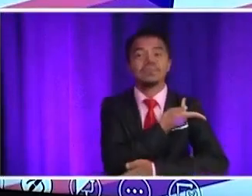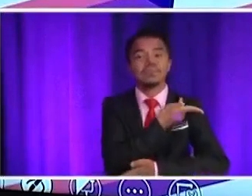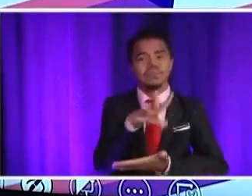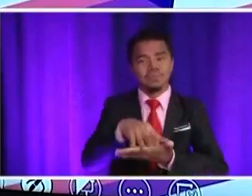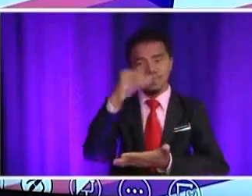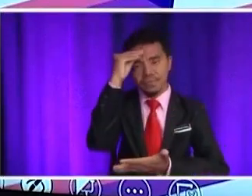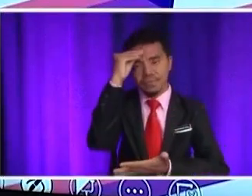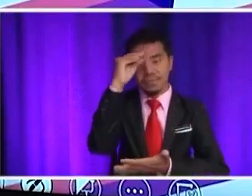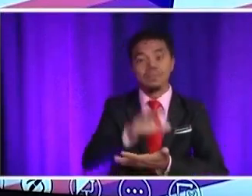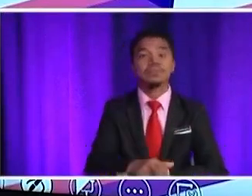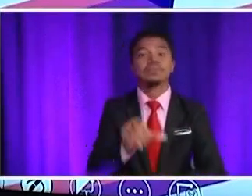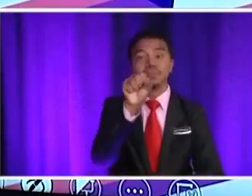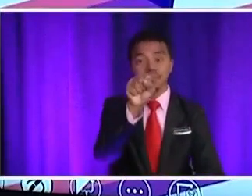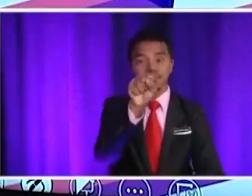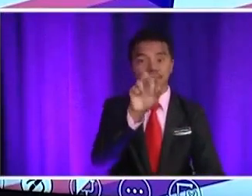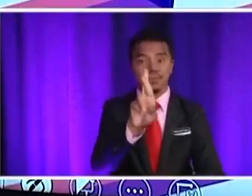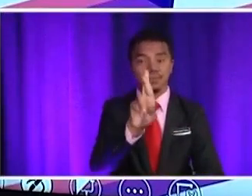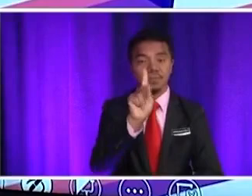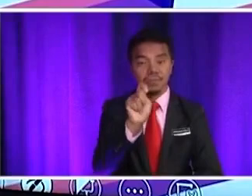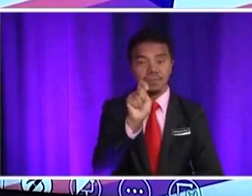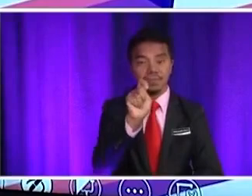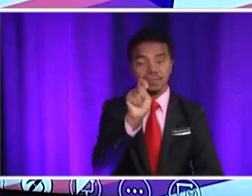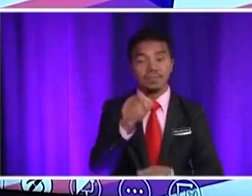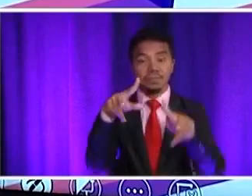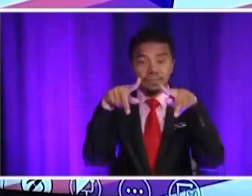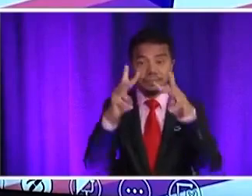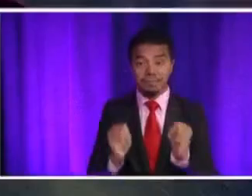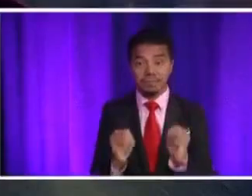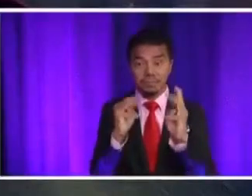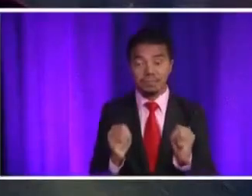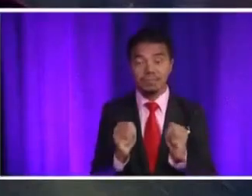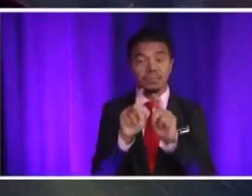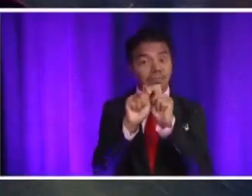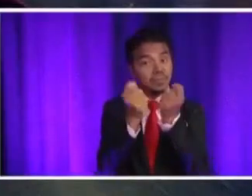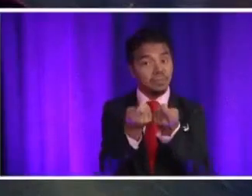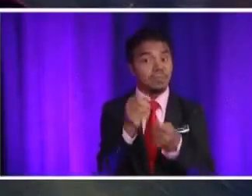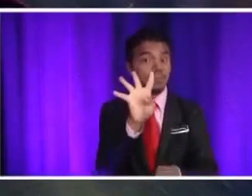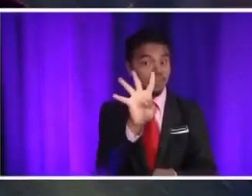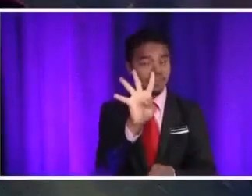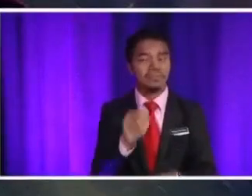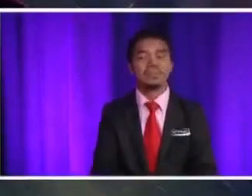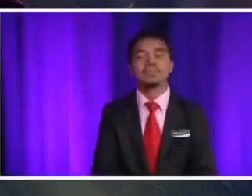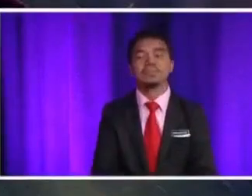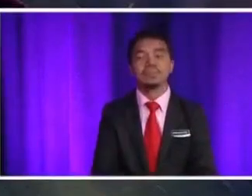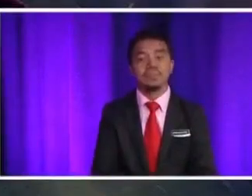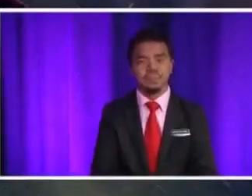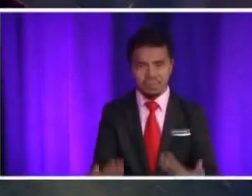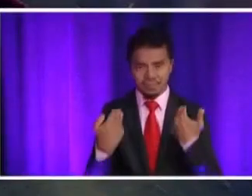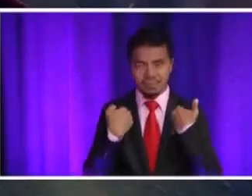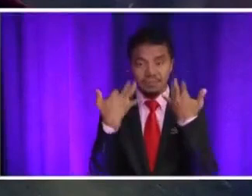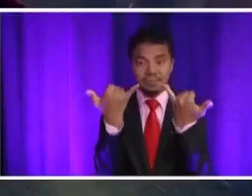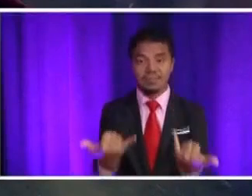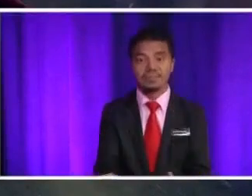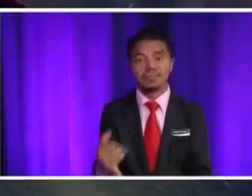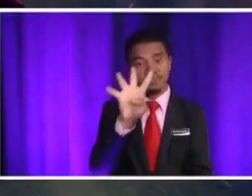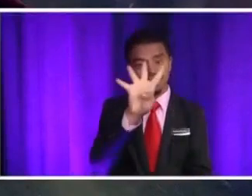mata pelajaran Sains Rumah Tangga untuk murid-murid tingkatan 4. Dan di studio ada juga kawan-kawan baru saya di dalam talian, 4 orang Cikgu eh?